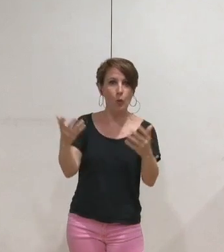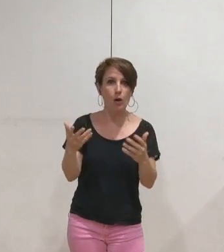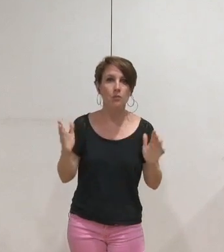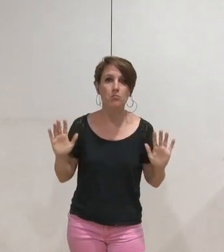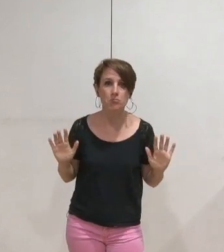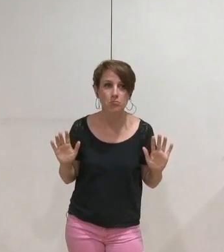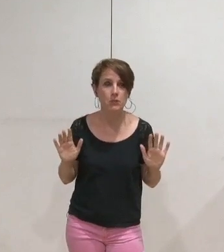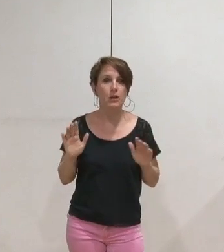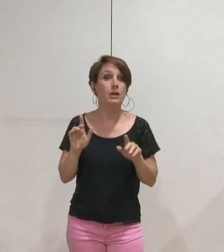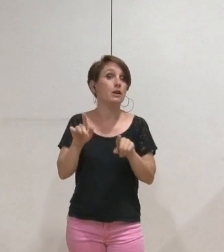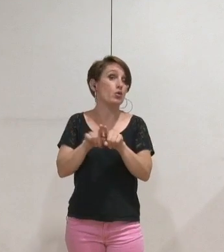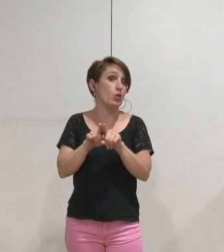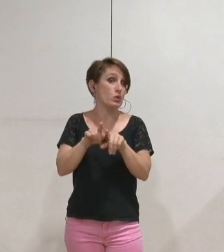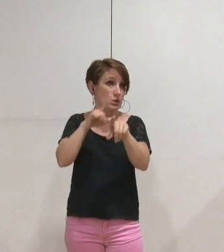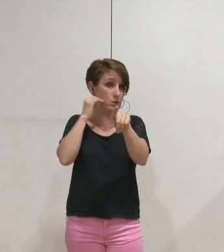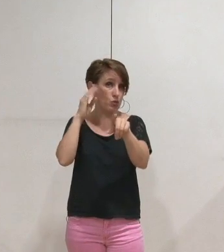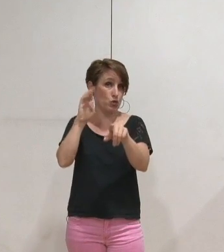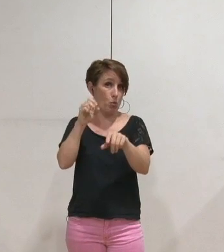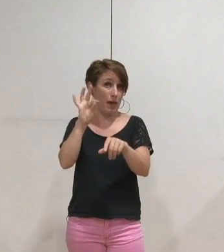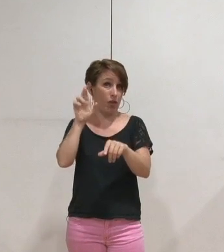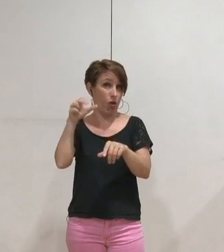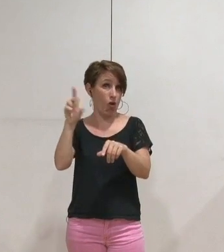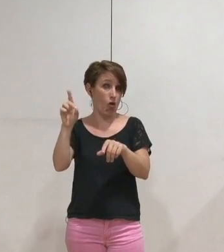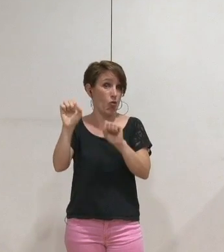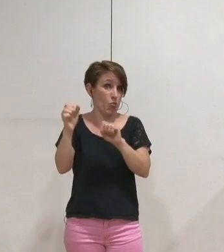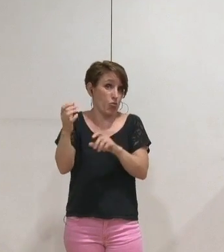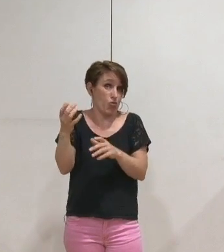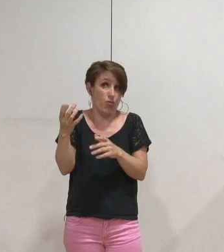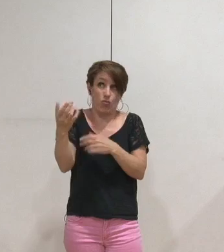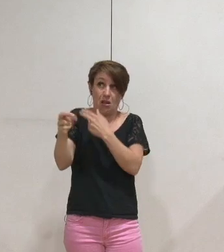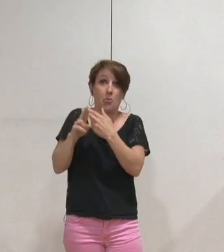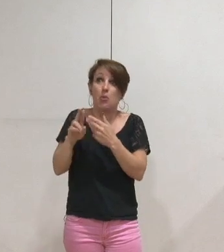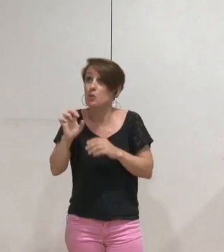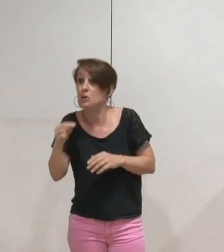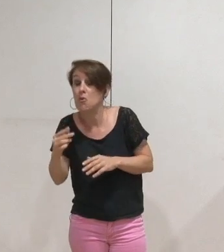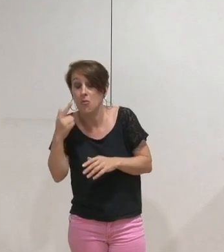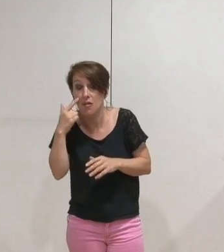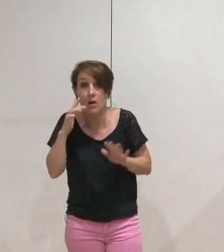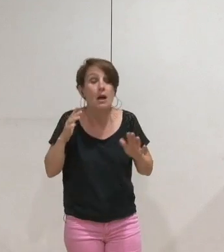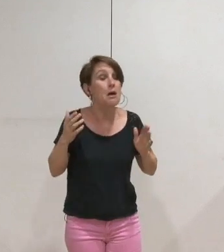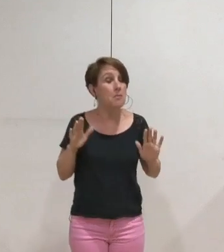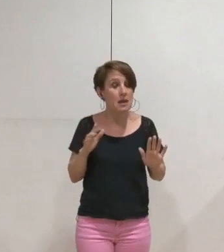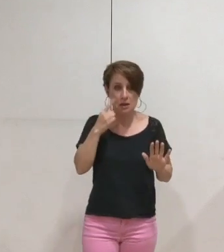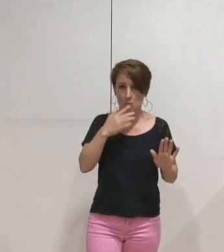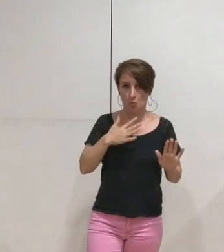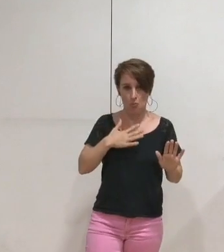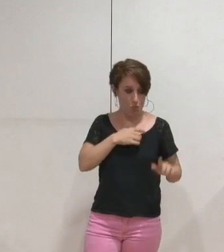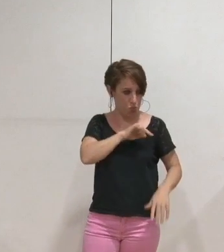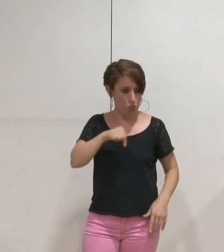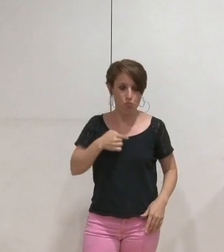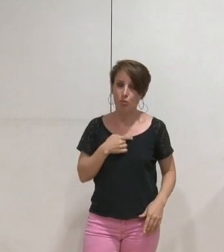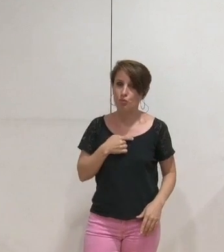et dire que de notre point de vue il faudra sans doute même si on commence à